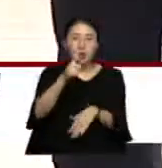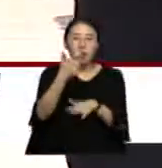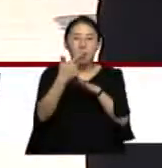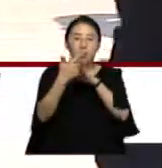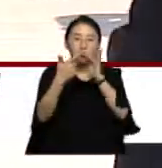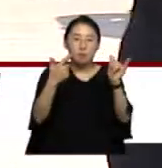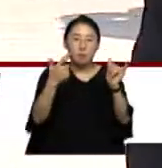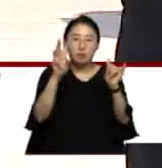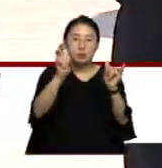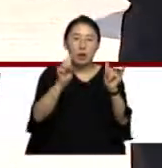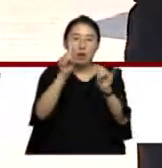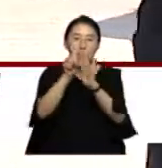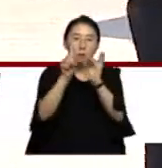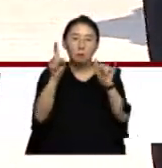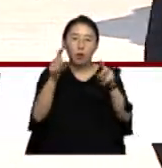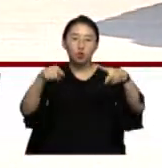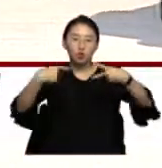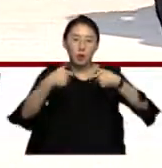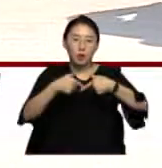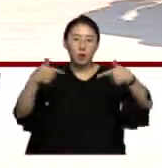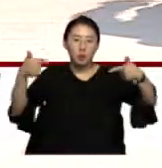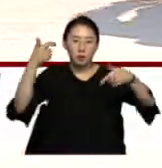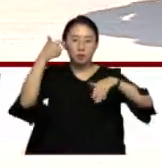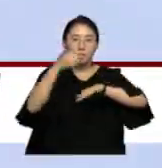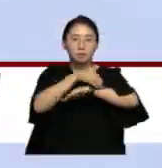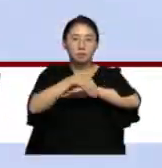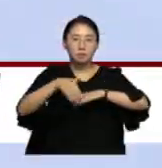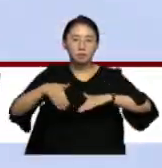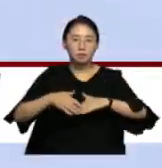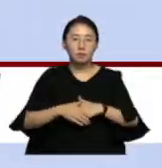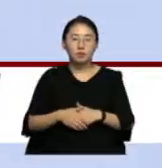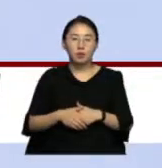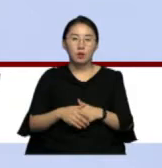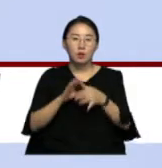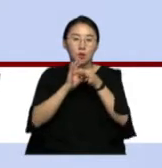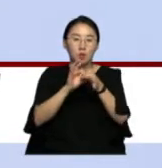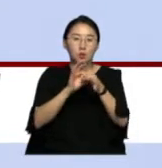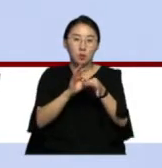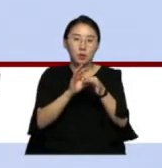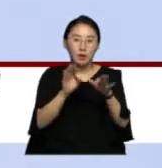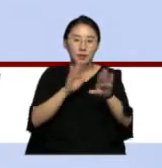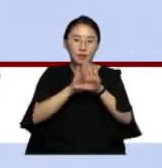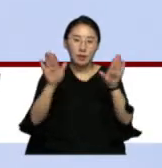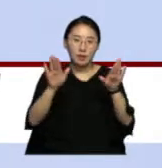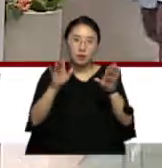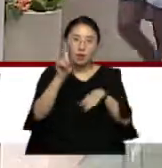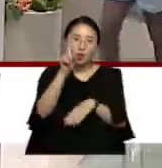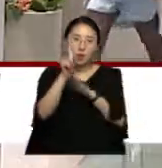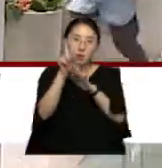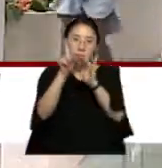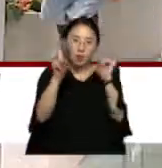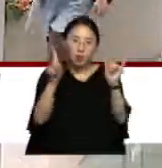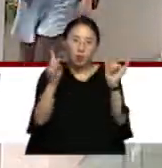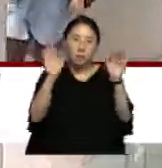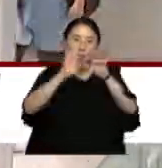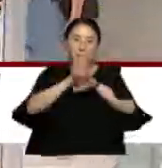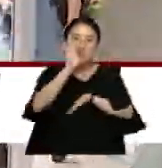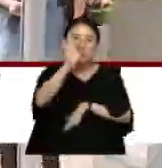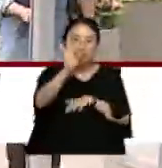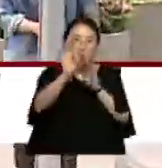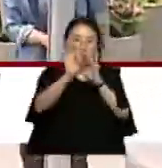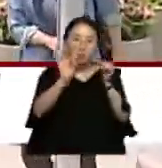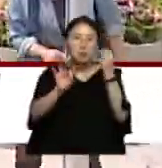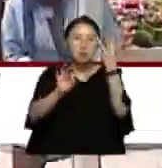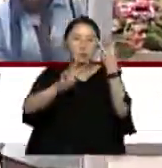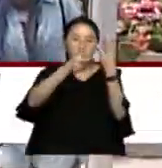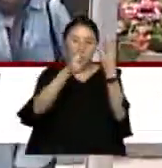16명에서 31명으로 2배가량 늘리는 것. 이를 통해 낮 시간에는 11명, 밤 시간에는 10명씩